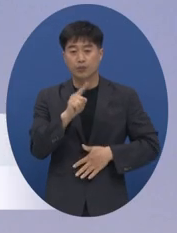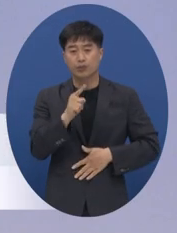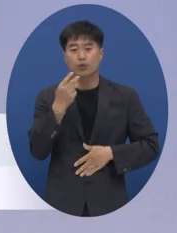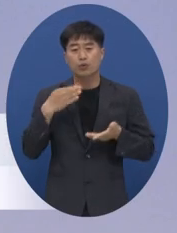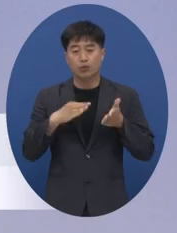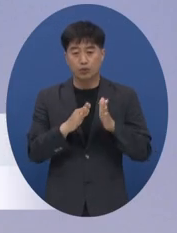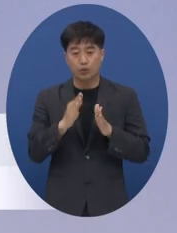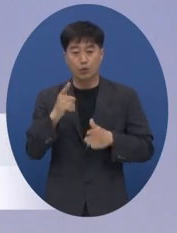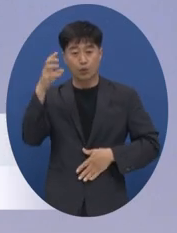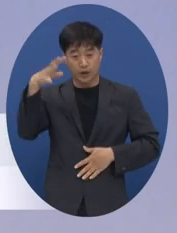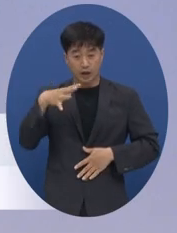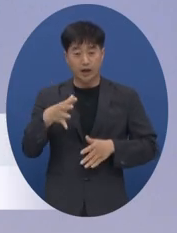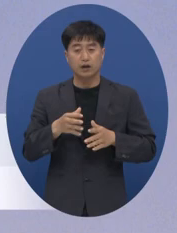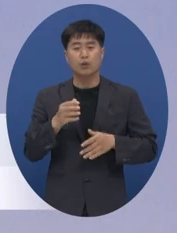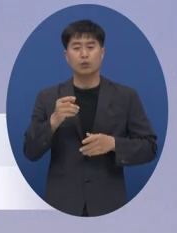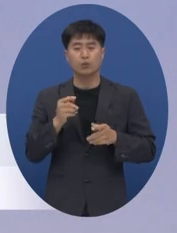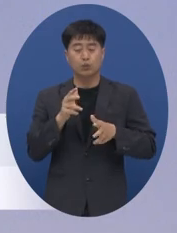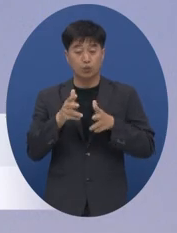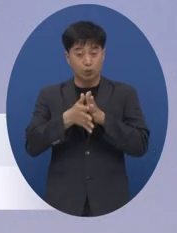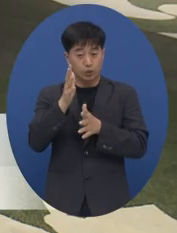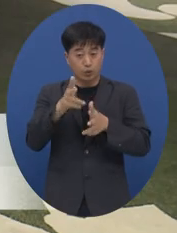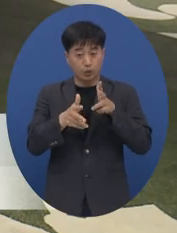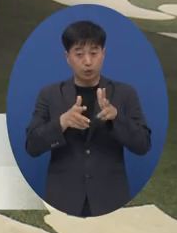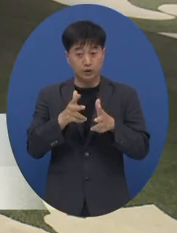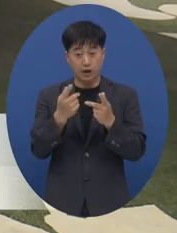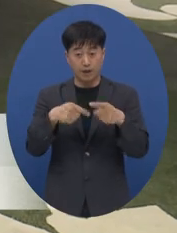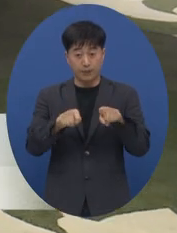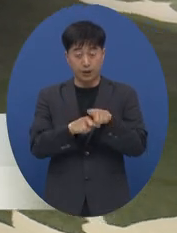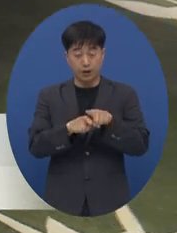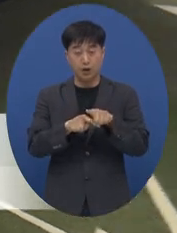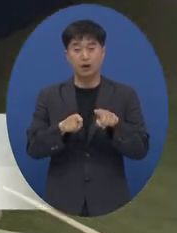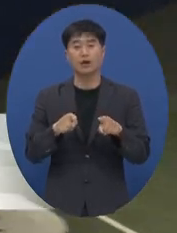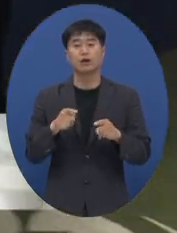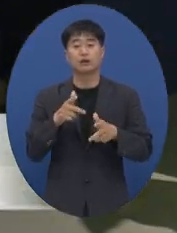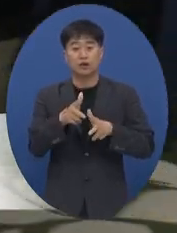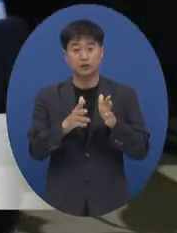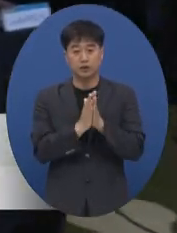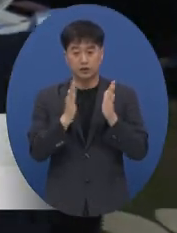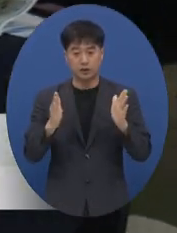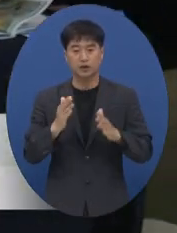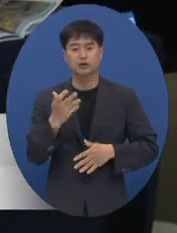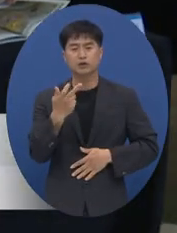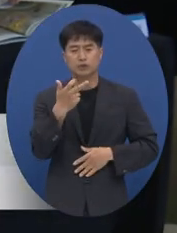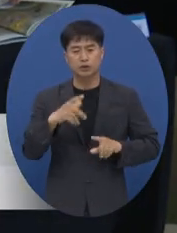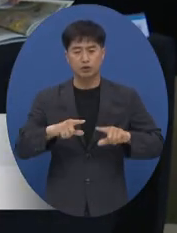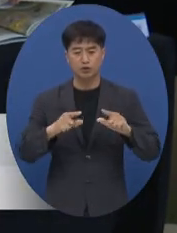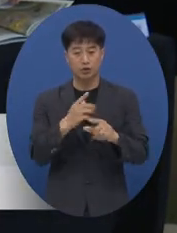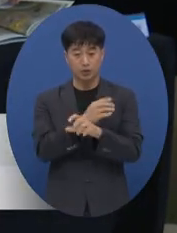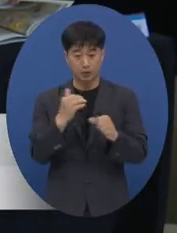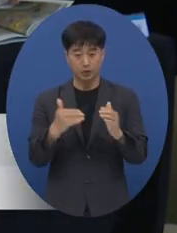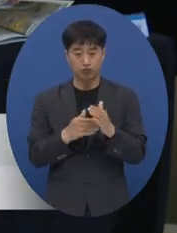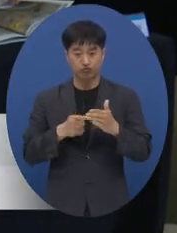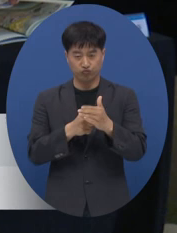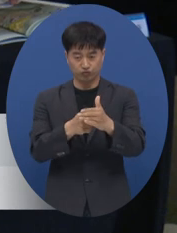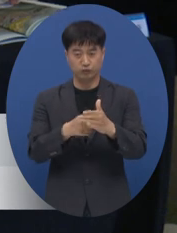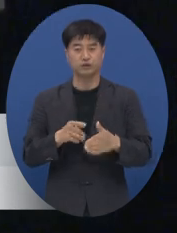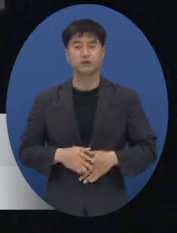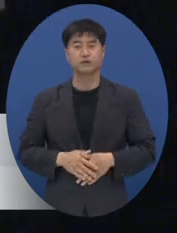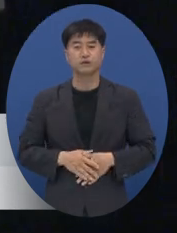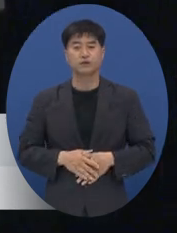고양시 겸비 도시공사 고향 도시공사 가 공동 사업시행자로 지나 2017년 협약을 체결해 추진하는